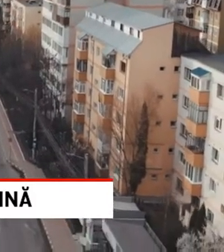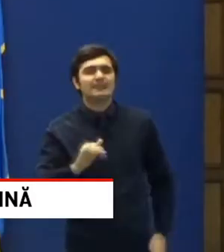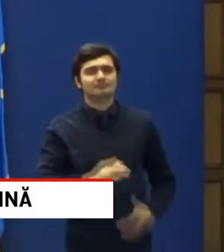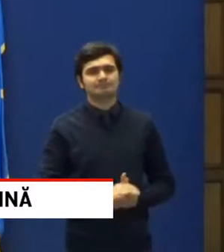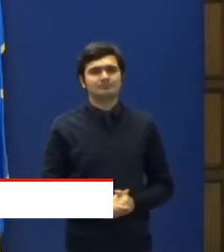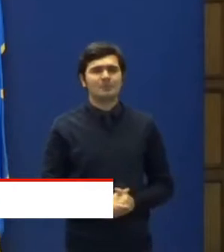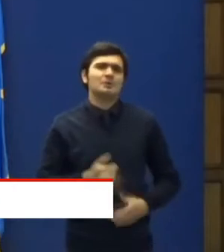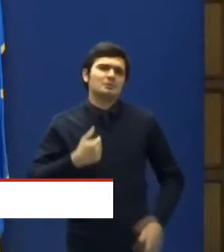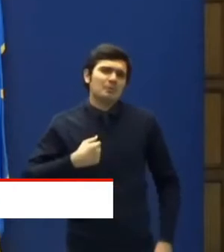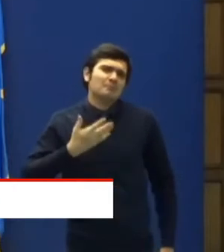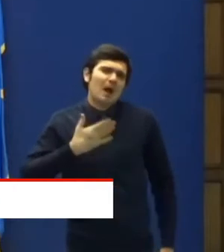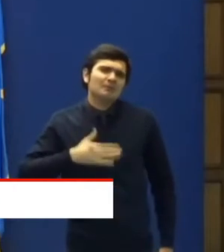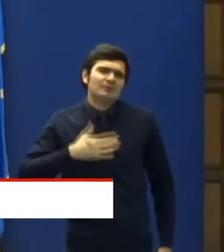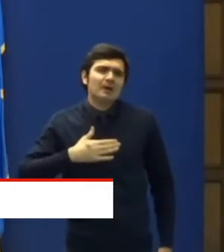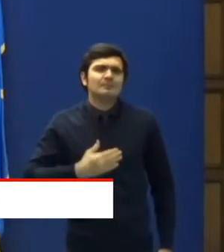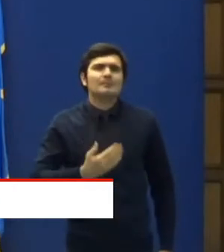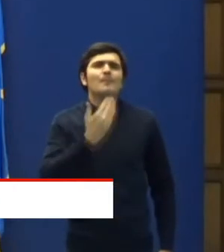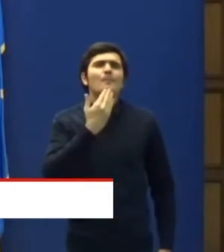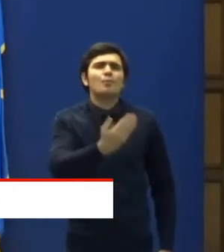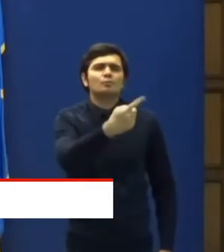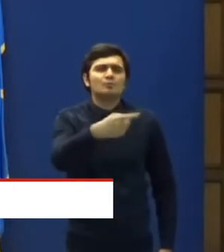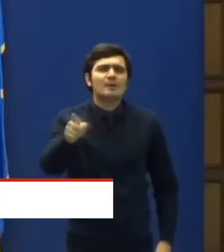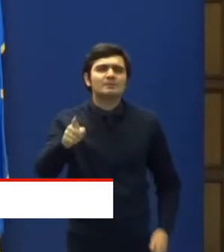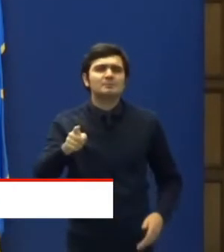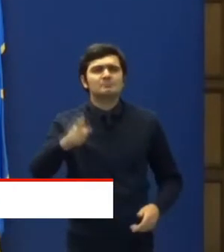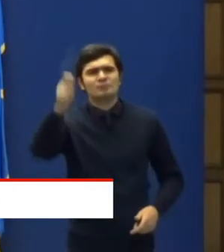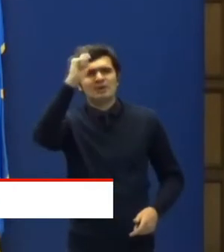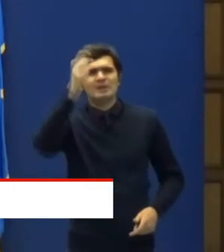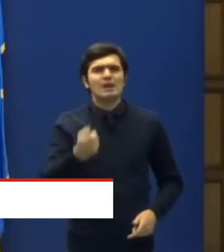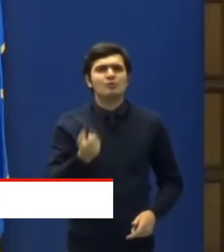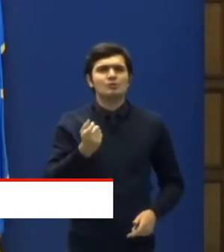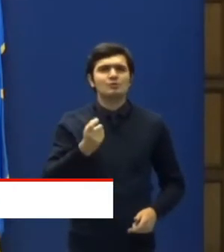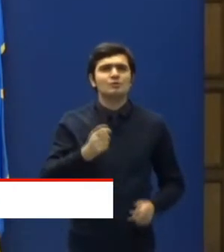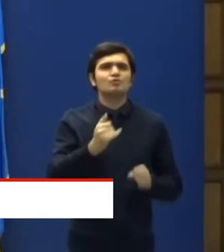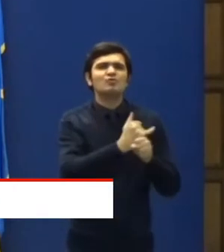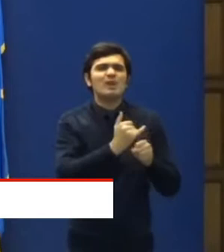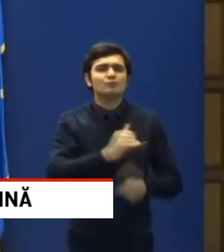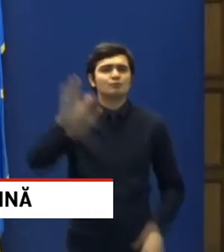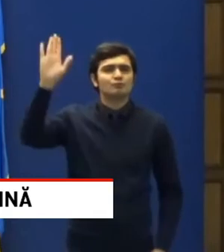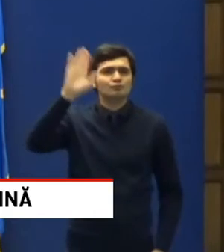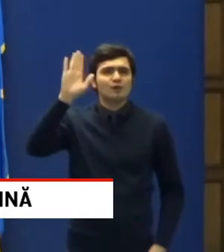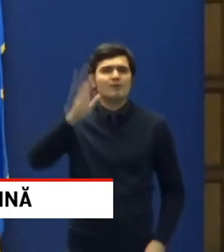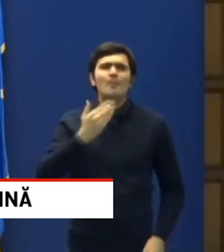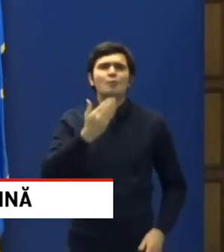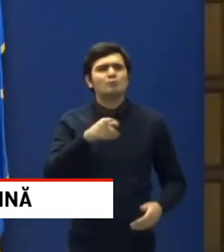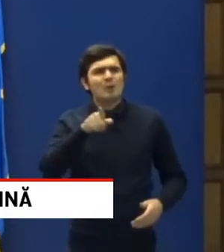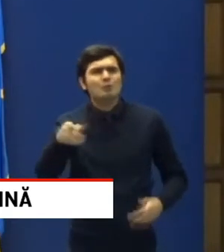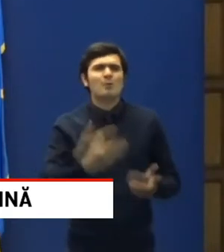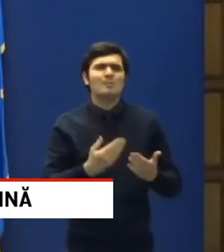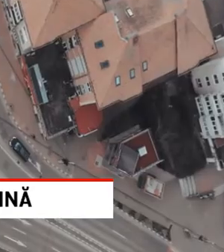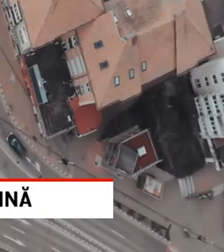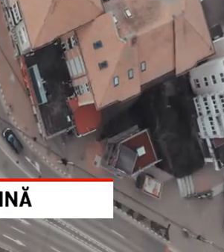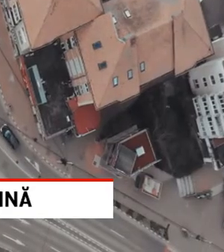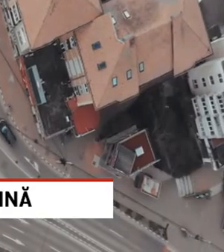să mulțumesc compatrioților din județul Suceava pentru efortul, dăruirea și